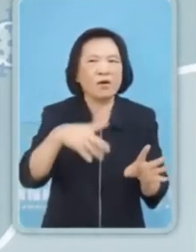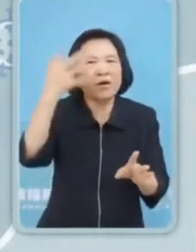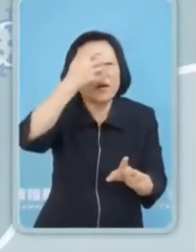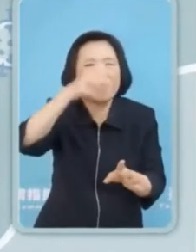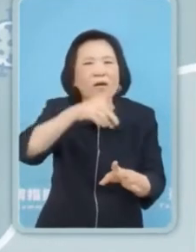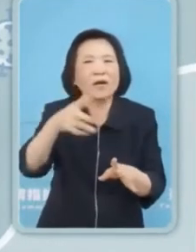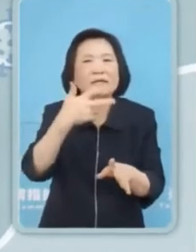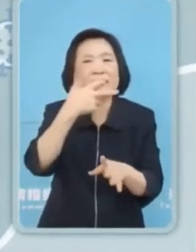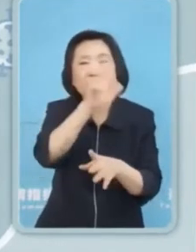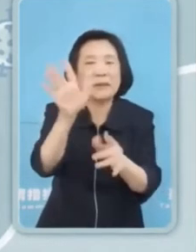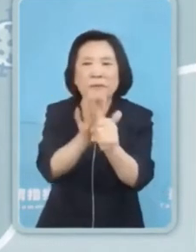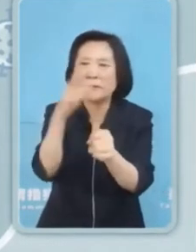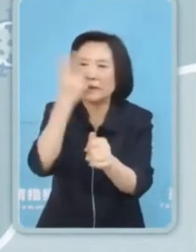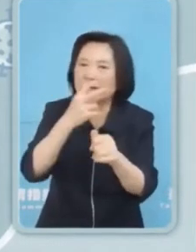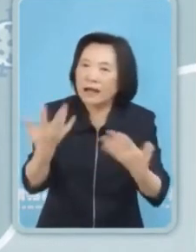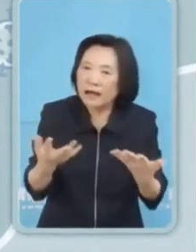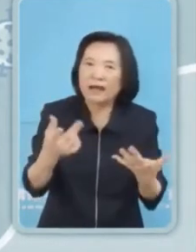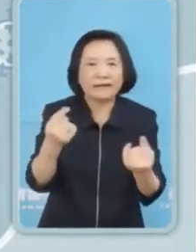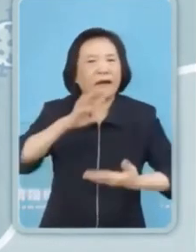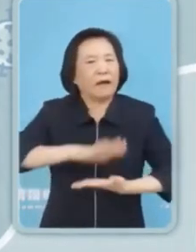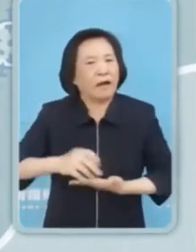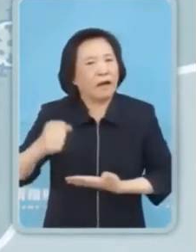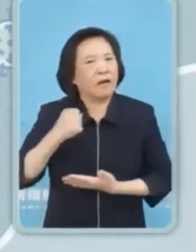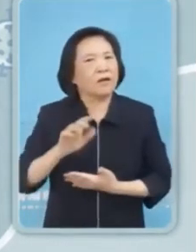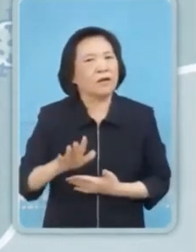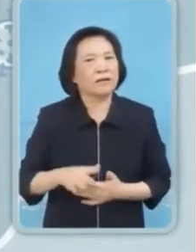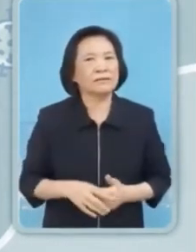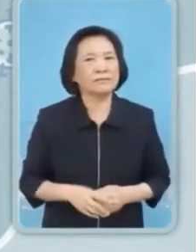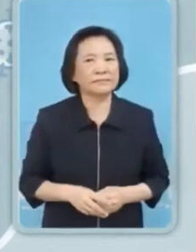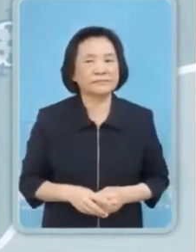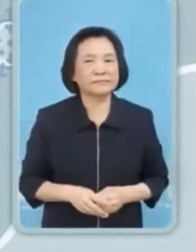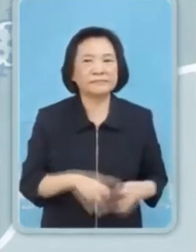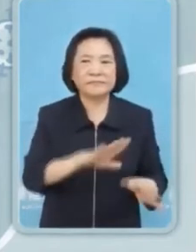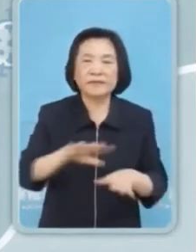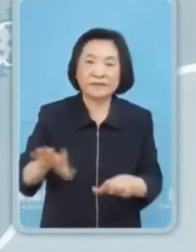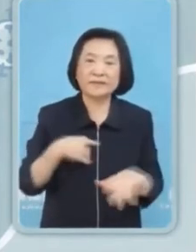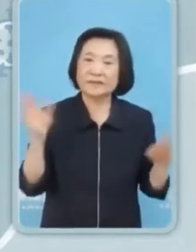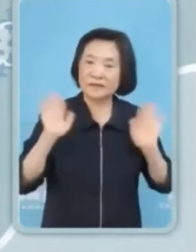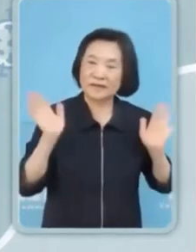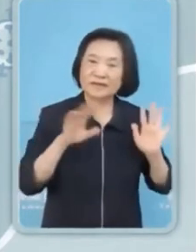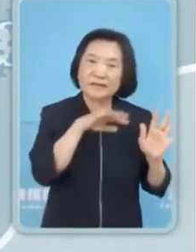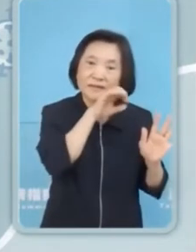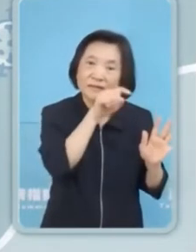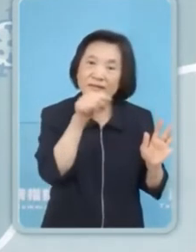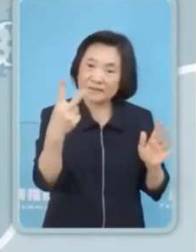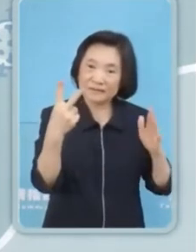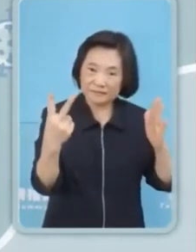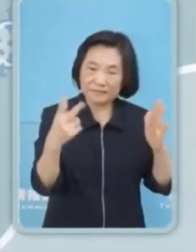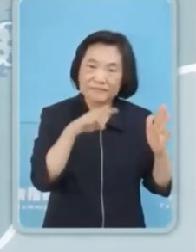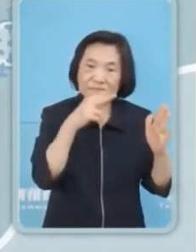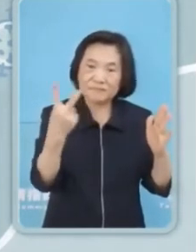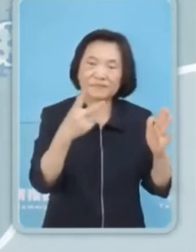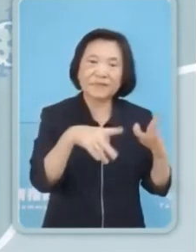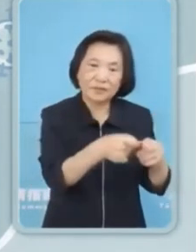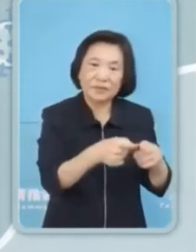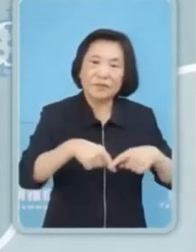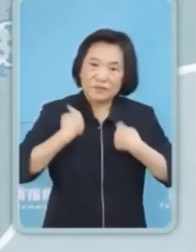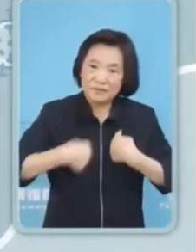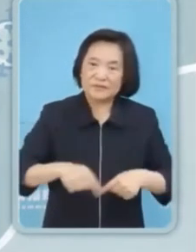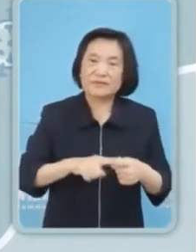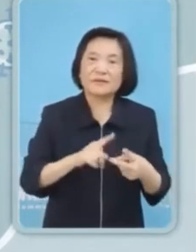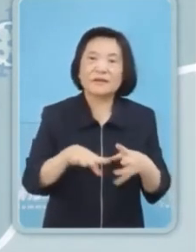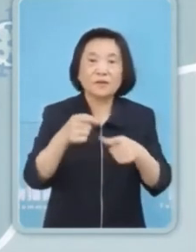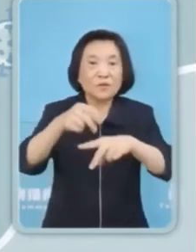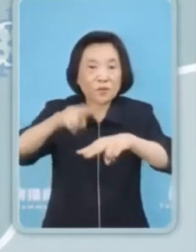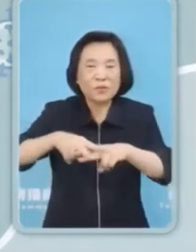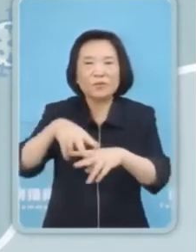辈的日照也是下一波的压力。好，那我们来看这个0到2岁降载收托呢，是台北市立案的公私立托婴中心及公共